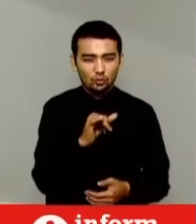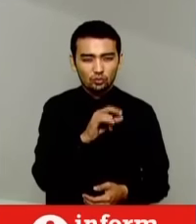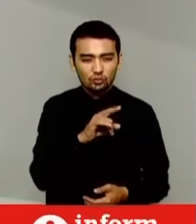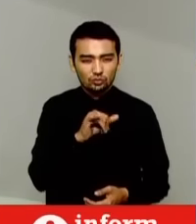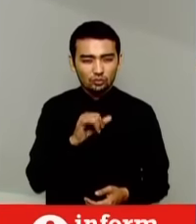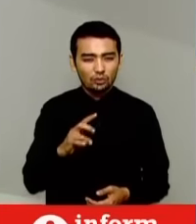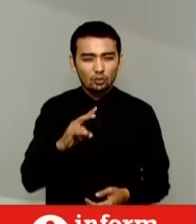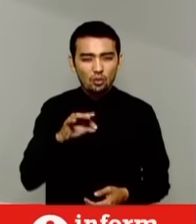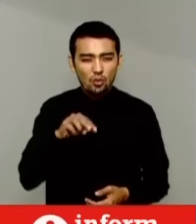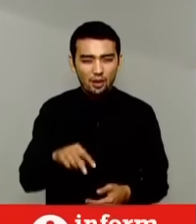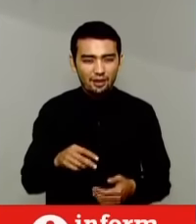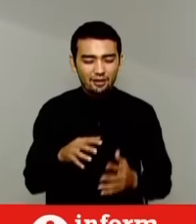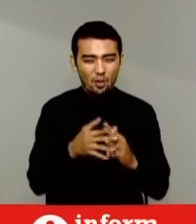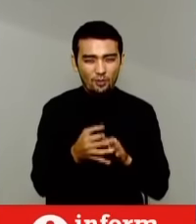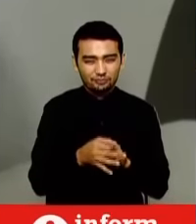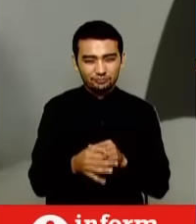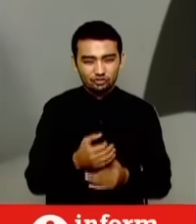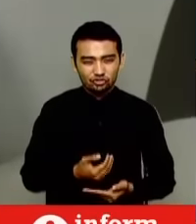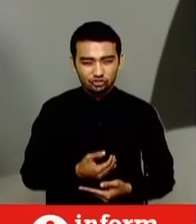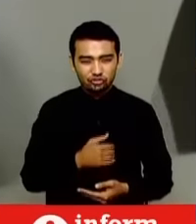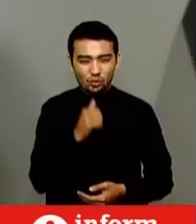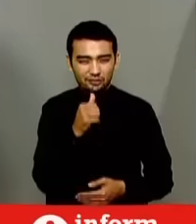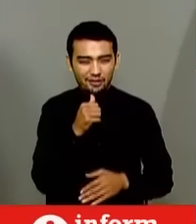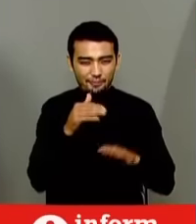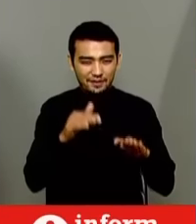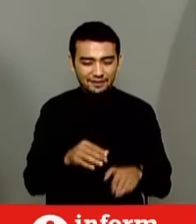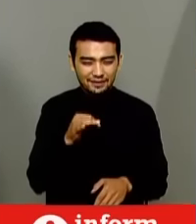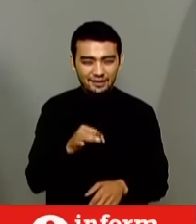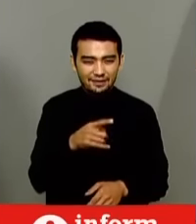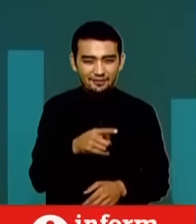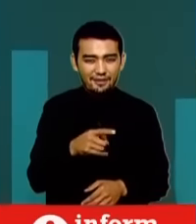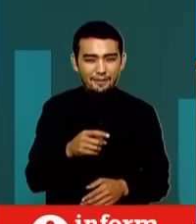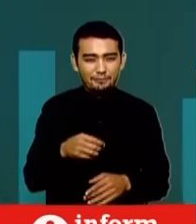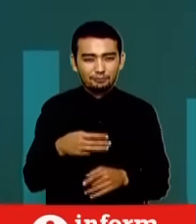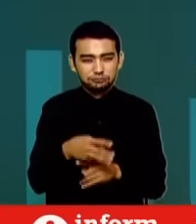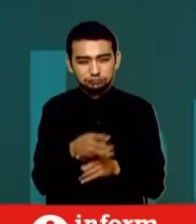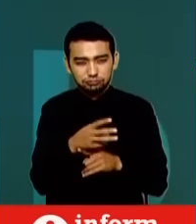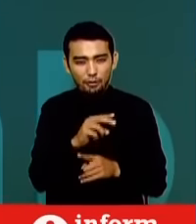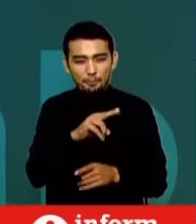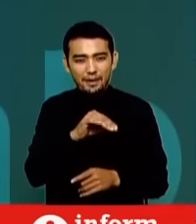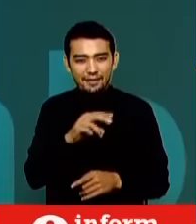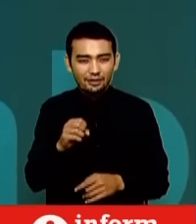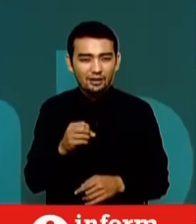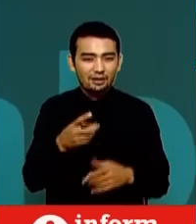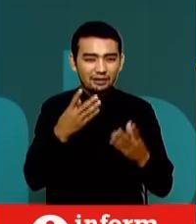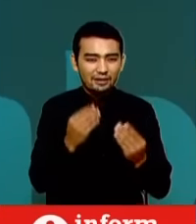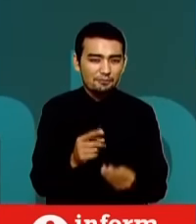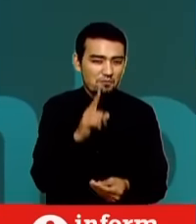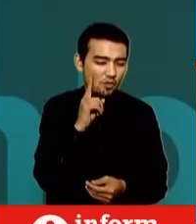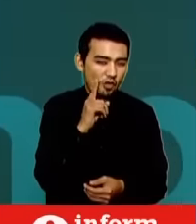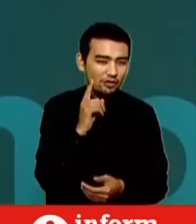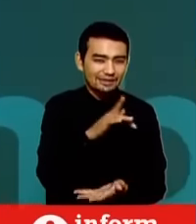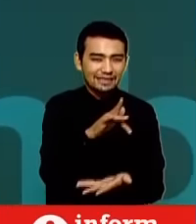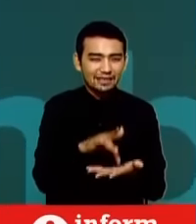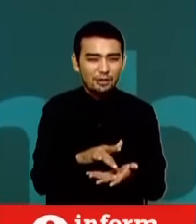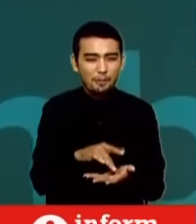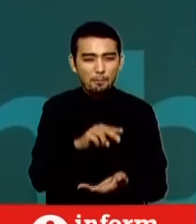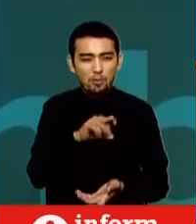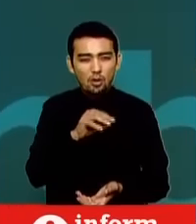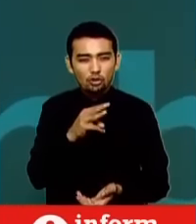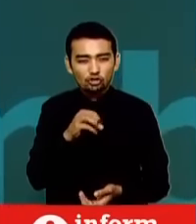борются кустанайские врачи. Девочку ударило током во время пенной вечеринки, когда сельчане отмечали День молодежи на центральной площади. По